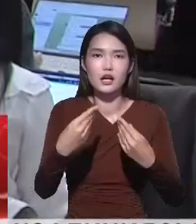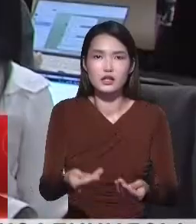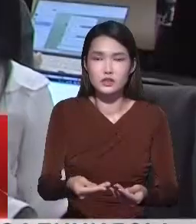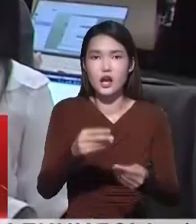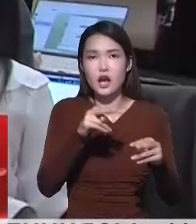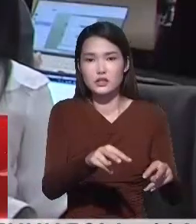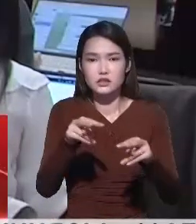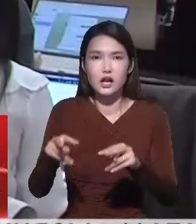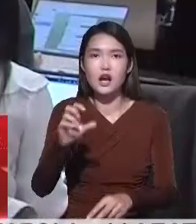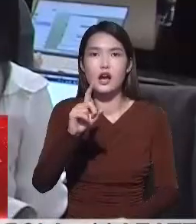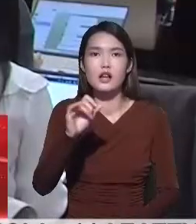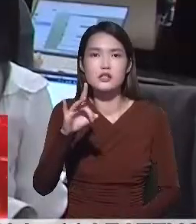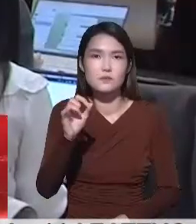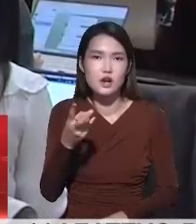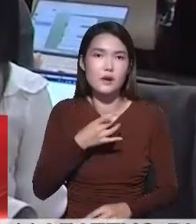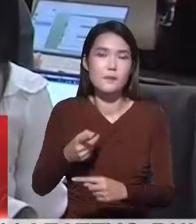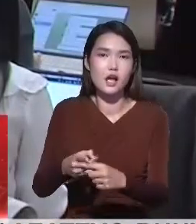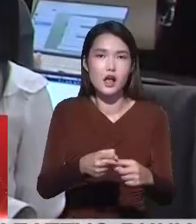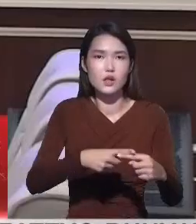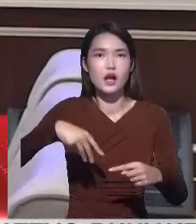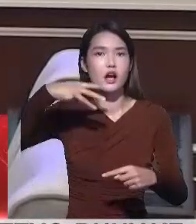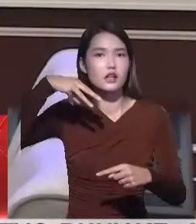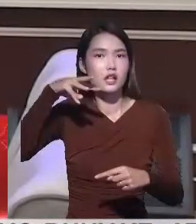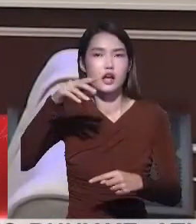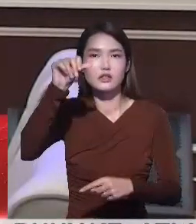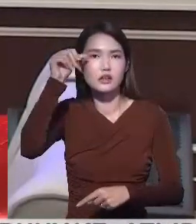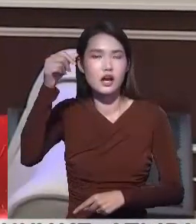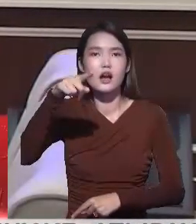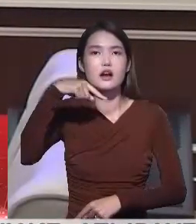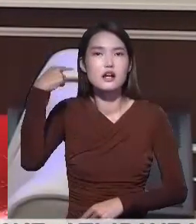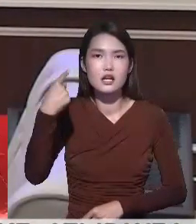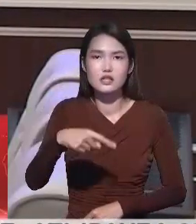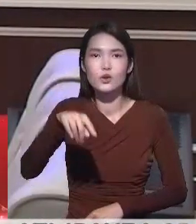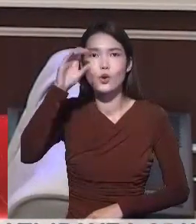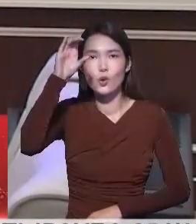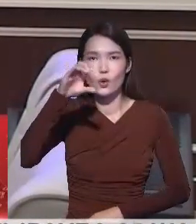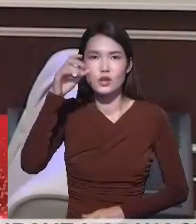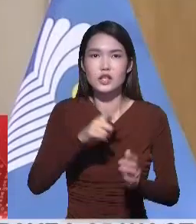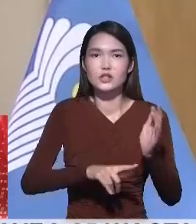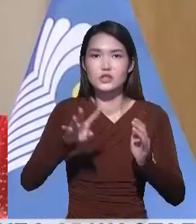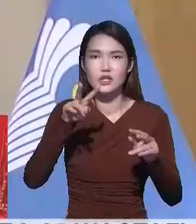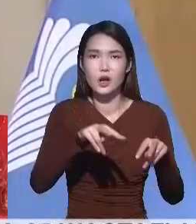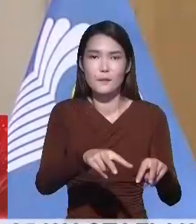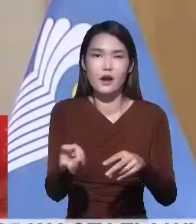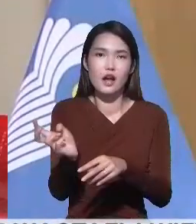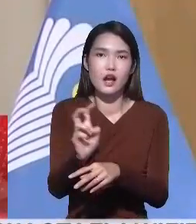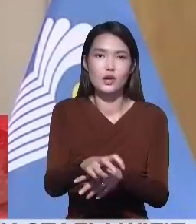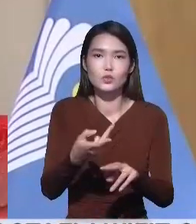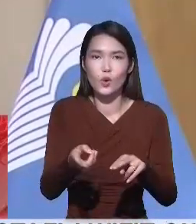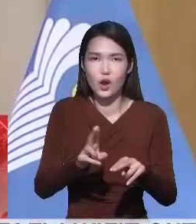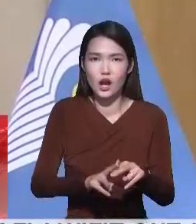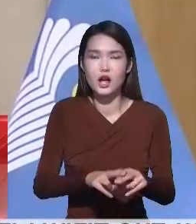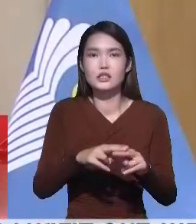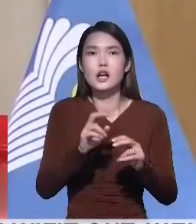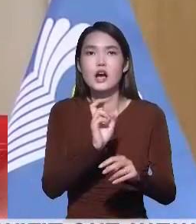Науқанды қадағалауға Әзербайжан, Беларусь, Тәжікстан, Қырғызстан, Ресей және Өзбекстан елдерінен 74 байқаушы келген. Олар